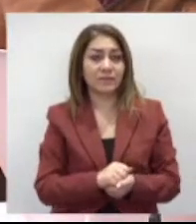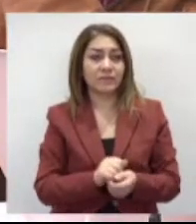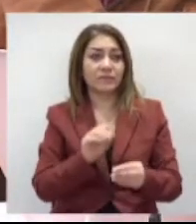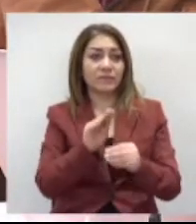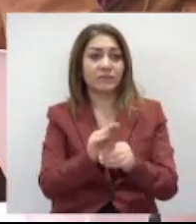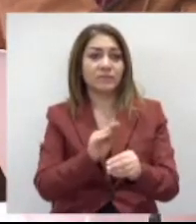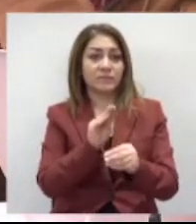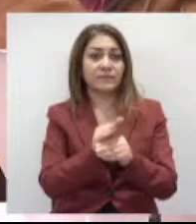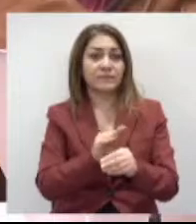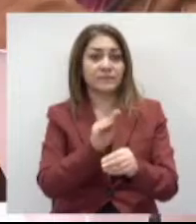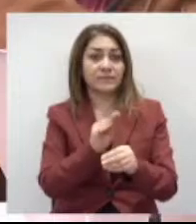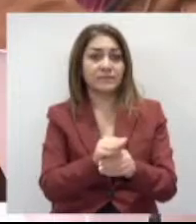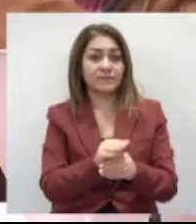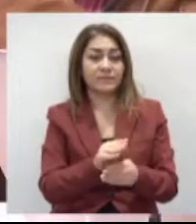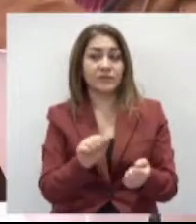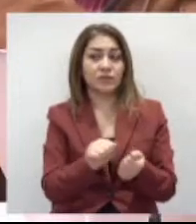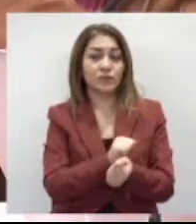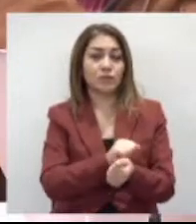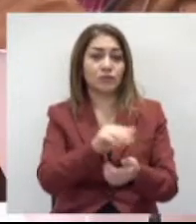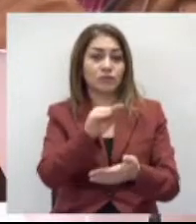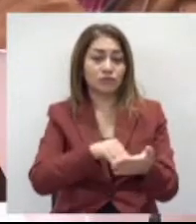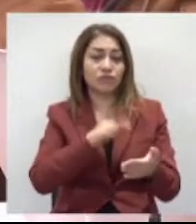լրացվի այս թուղթը։